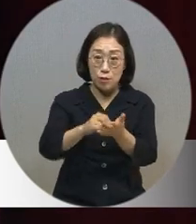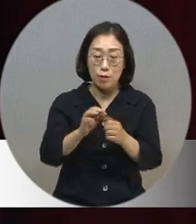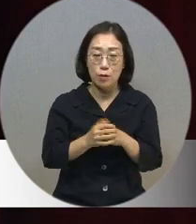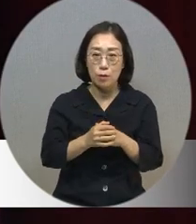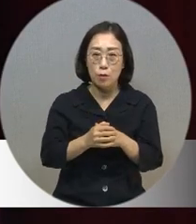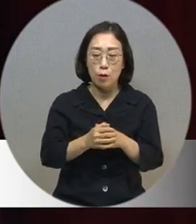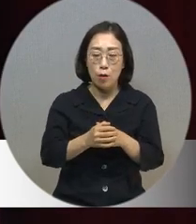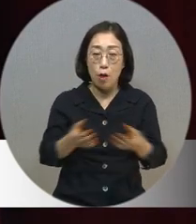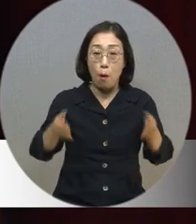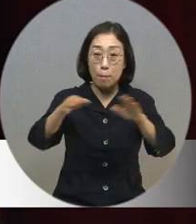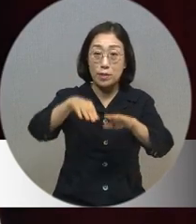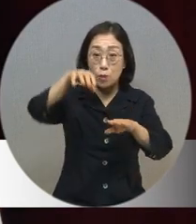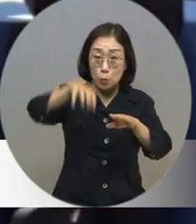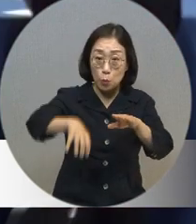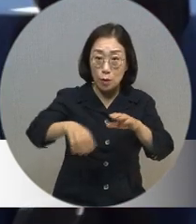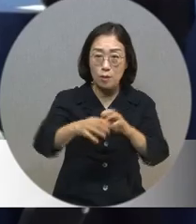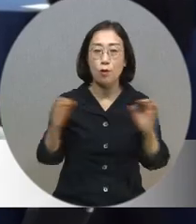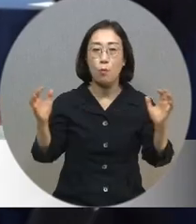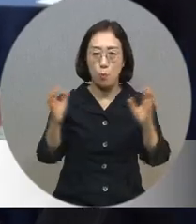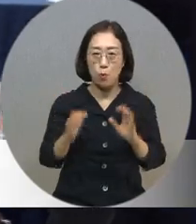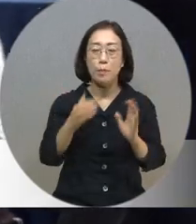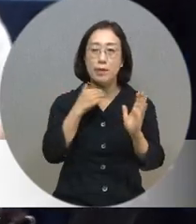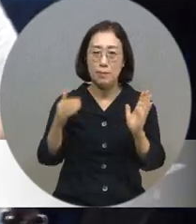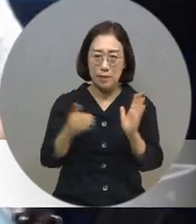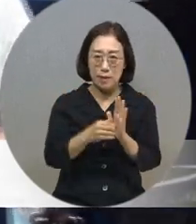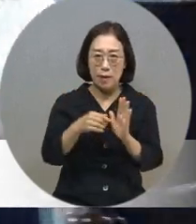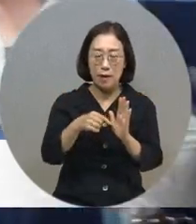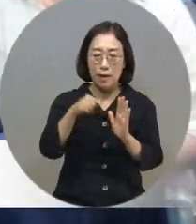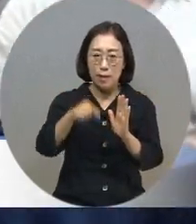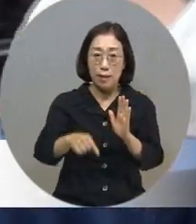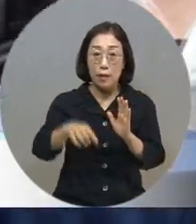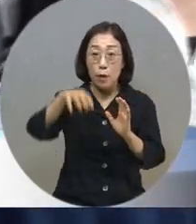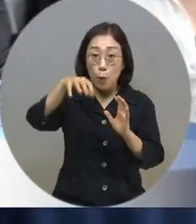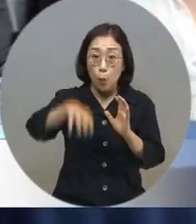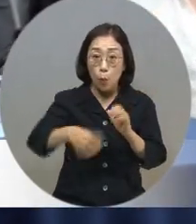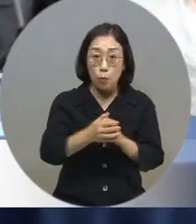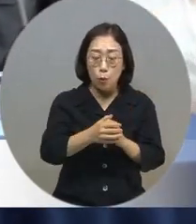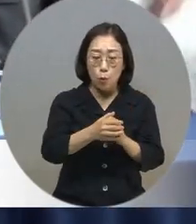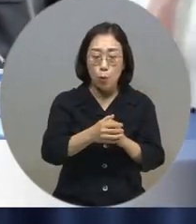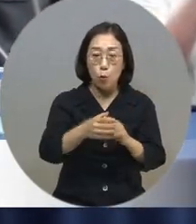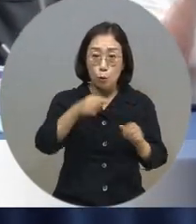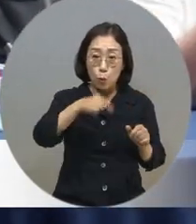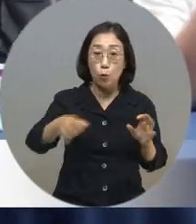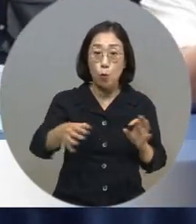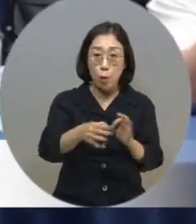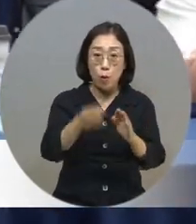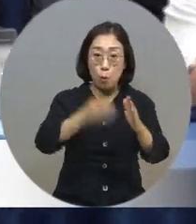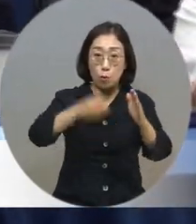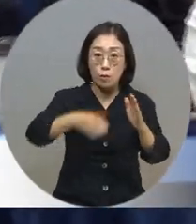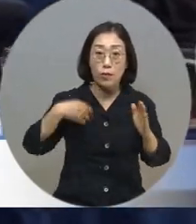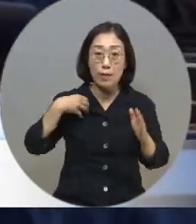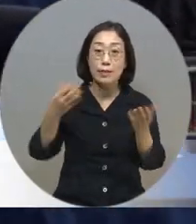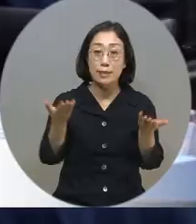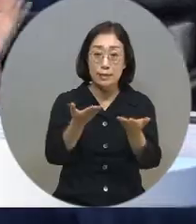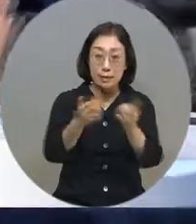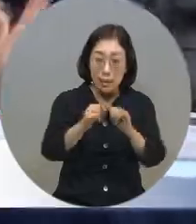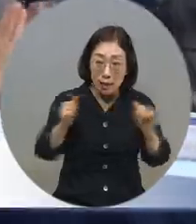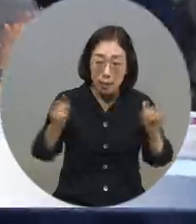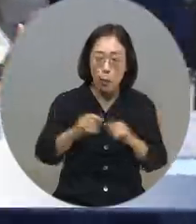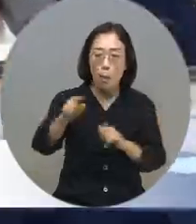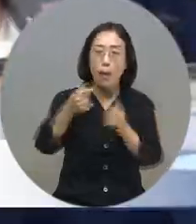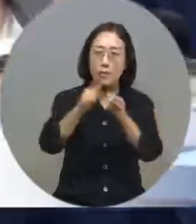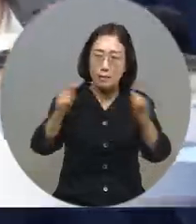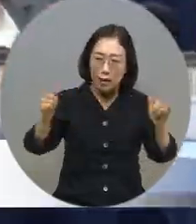센터 컨벤션홀에서 열렸습니다 포럼 현장에는 양주시 교육계 관련 공무원 기관 종사자 등 100여명의